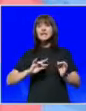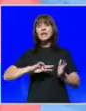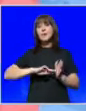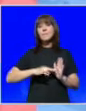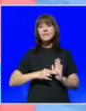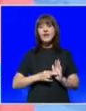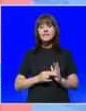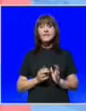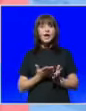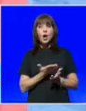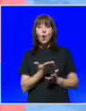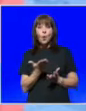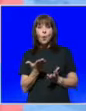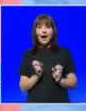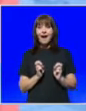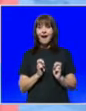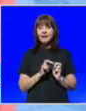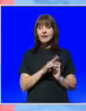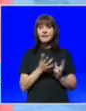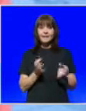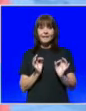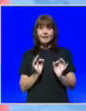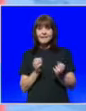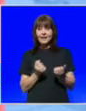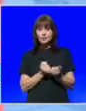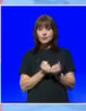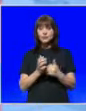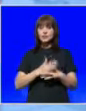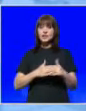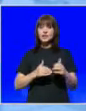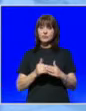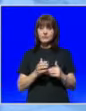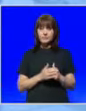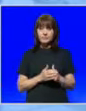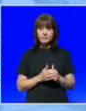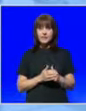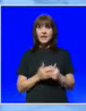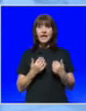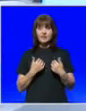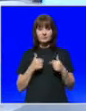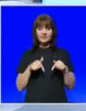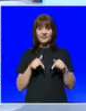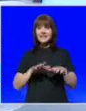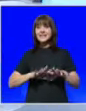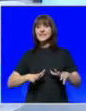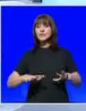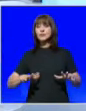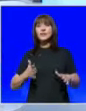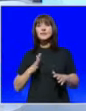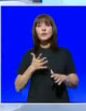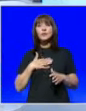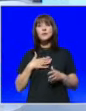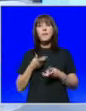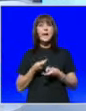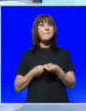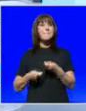кога, къде и какви реактори ще строим. Но само искам да си позволя да довърша, че ние в тази ситуация, когато има един пазарен